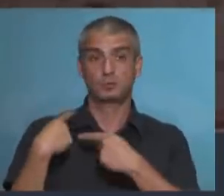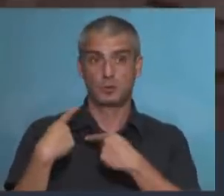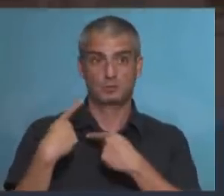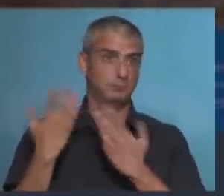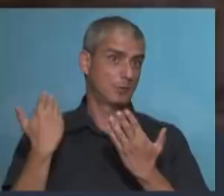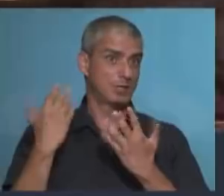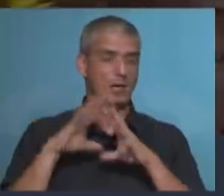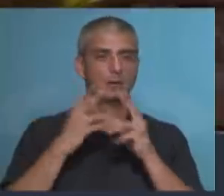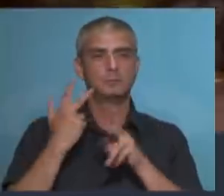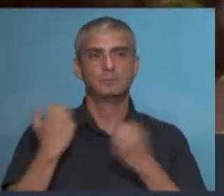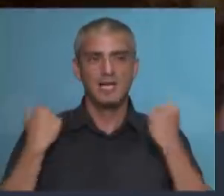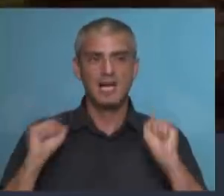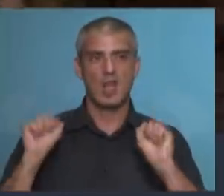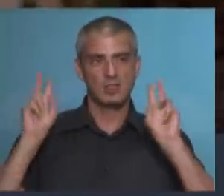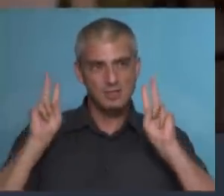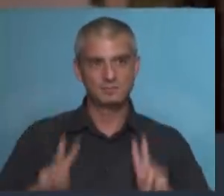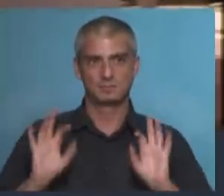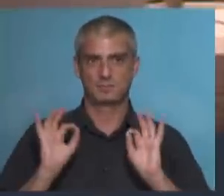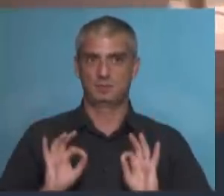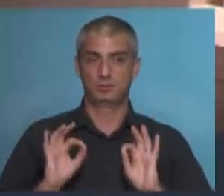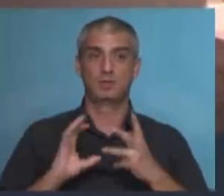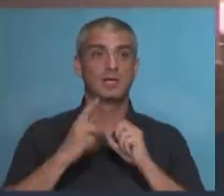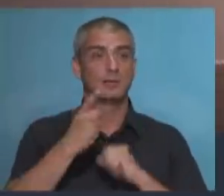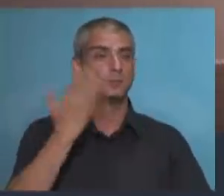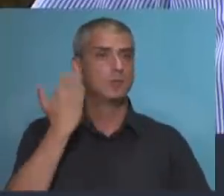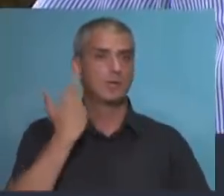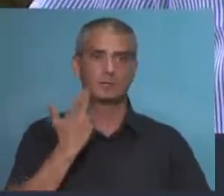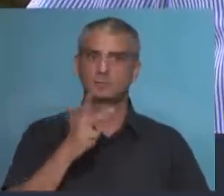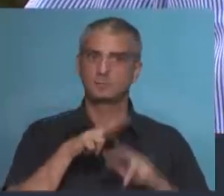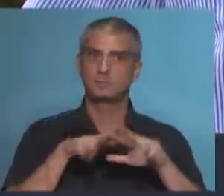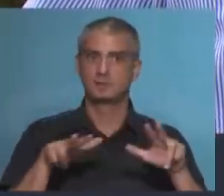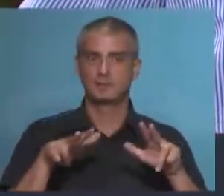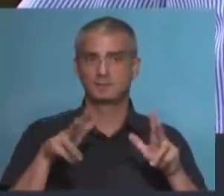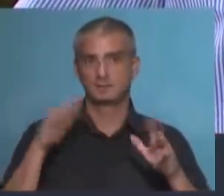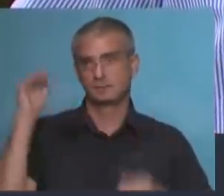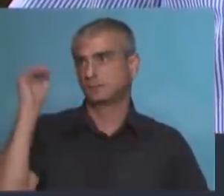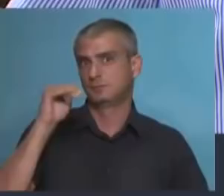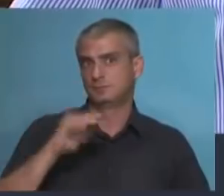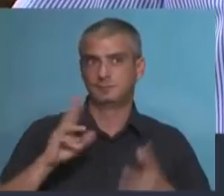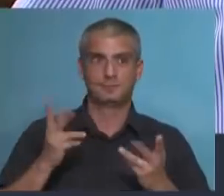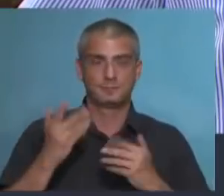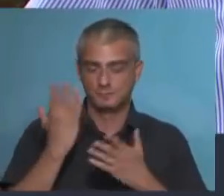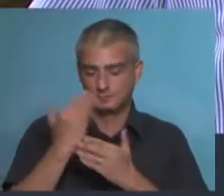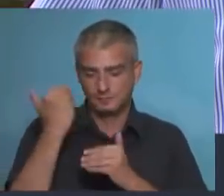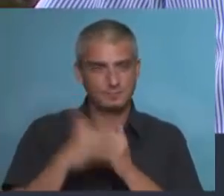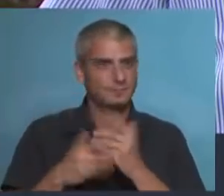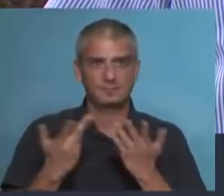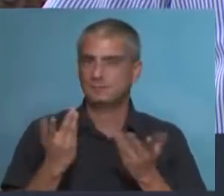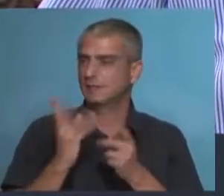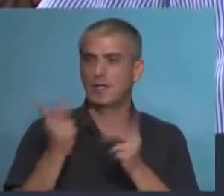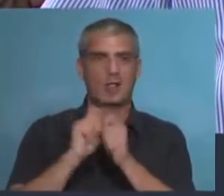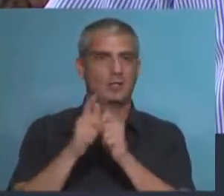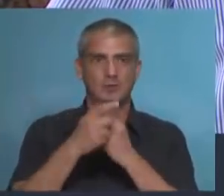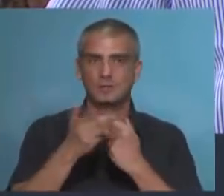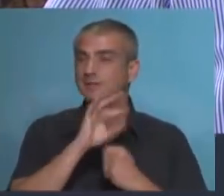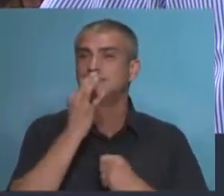של חילוניות מובהקת. הקיבוץ הזה היה במצב בעברי פיפחת, גירדת תחתית. הוא היה חדל פיראון,